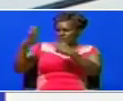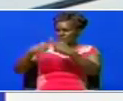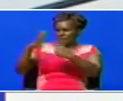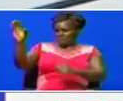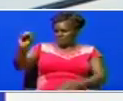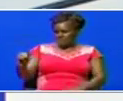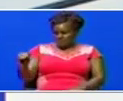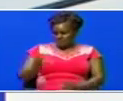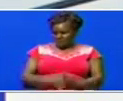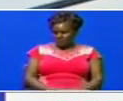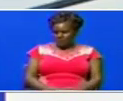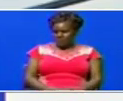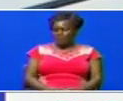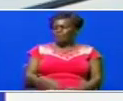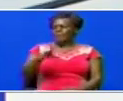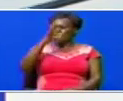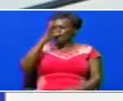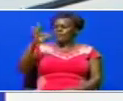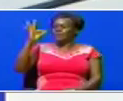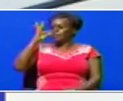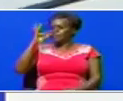0.79%. Nyeri,